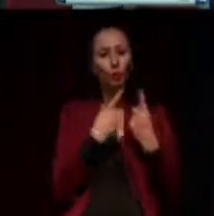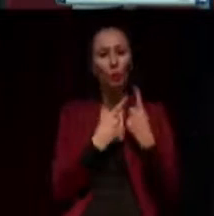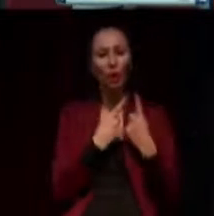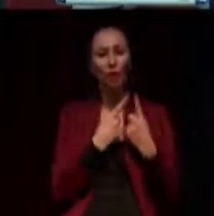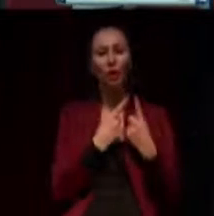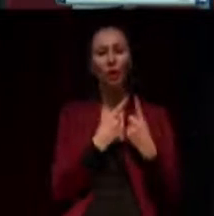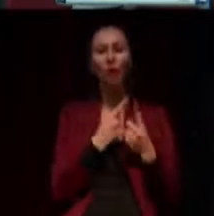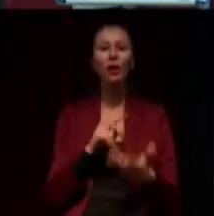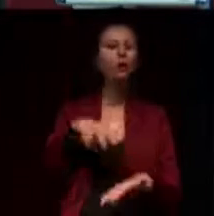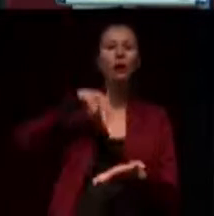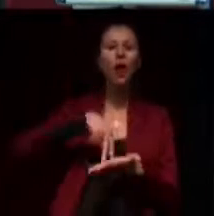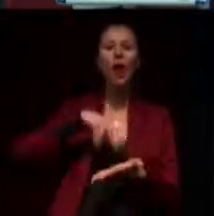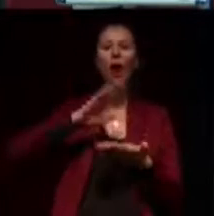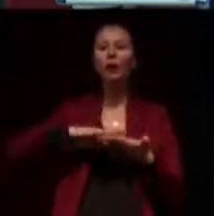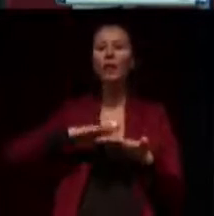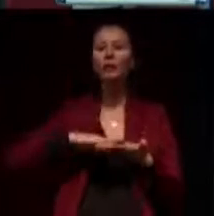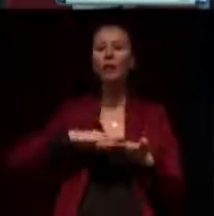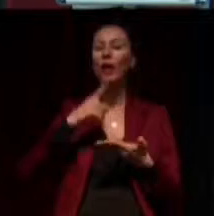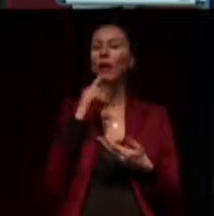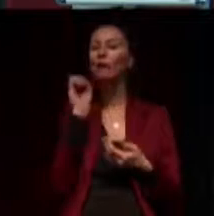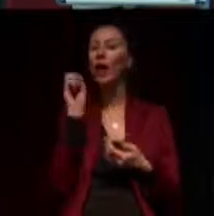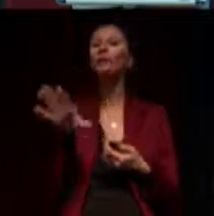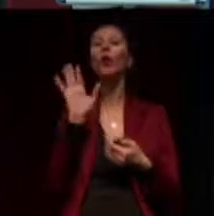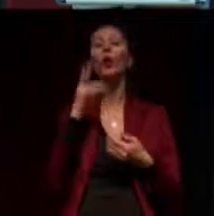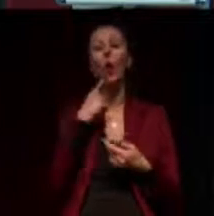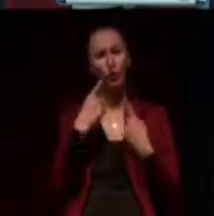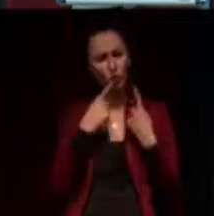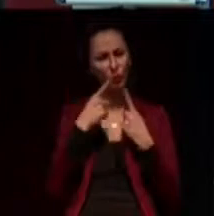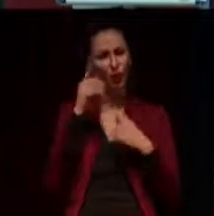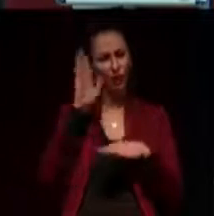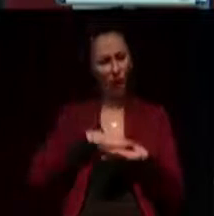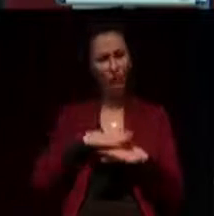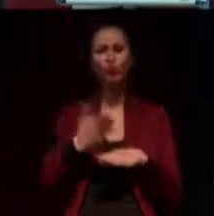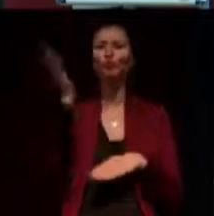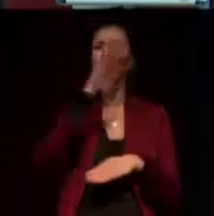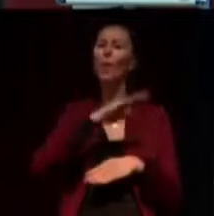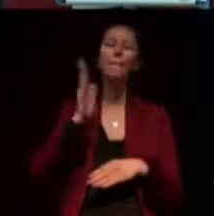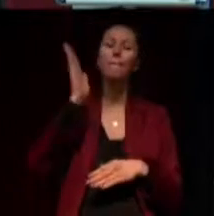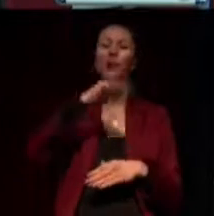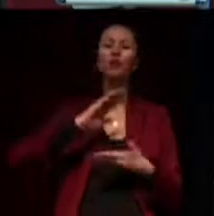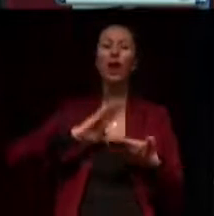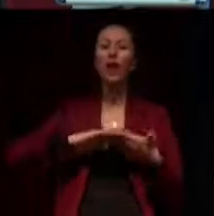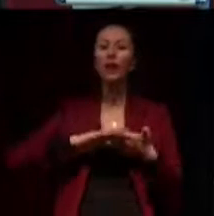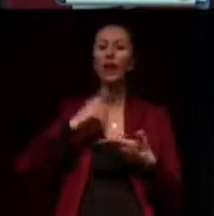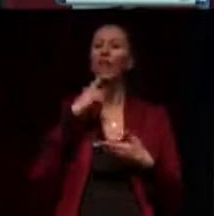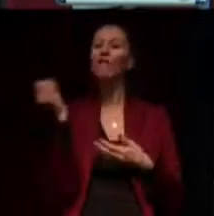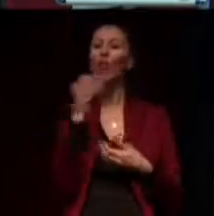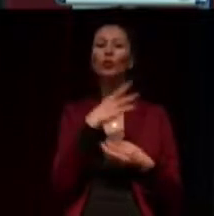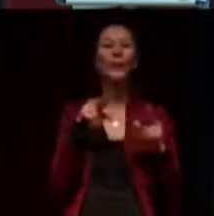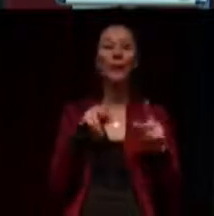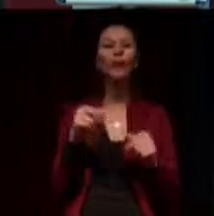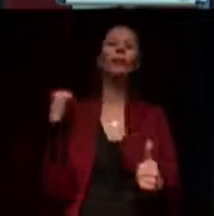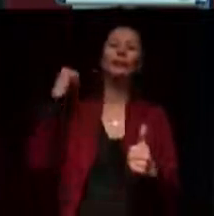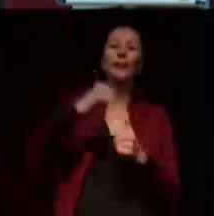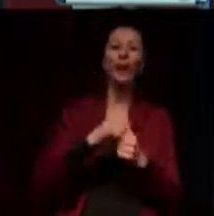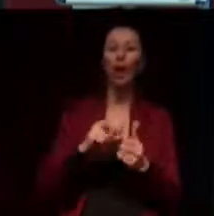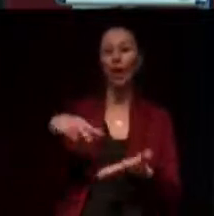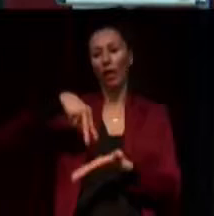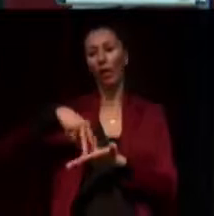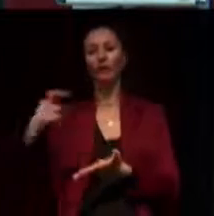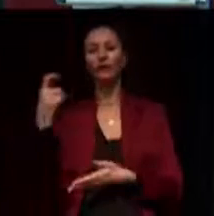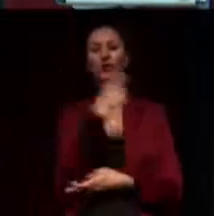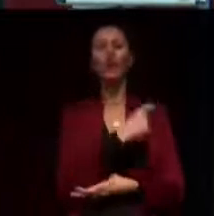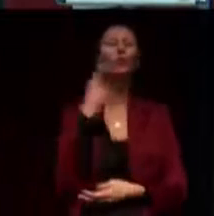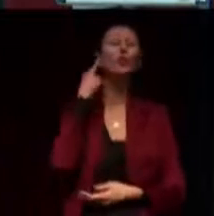konuşunca kalkan arkadaşımız sataşmayla ilgili de konuşmasını yapsın. Daha sonra da başka bir arkadaş sataşma oldu gibi tekrar kalkıp söz alma